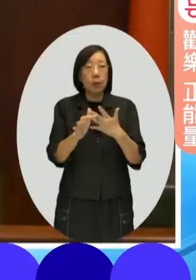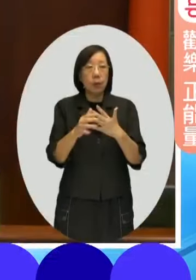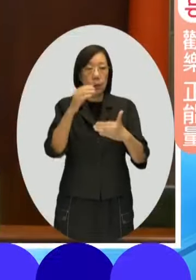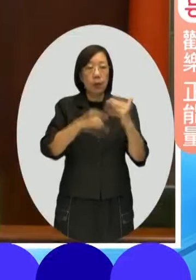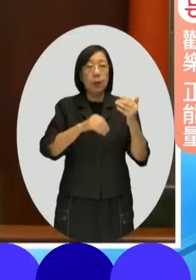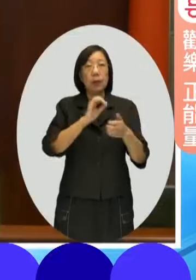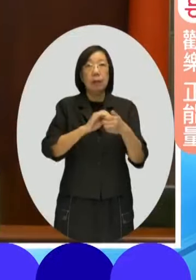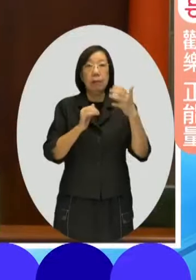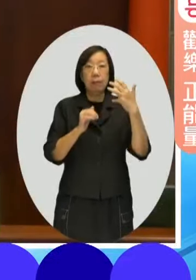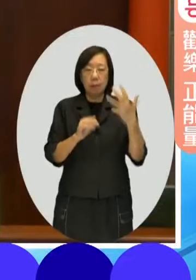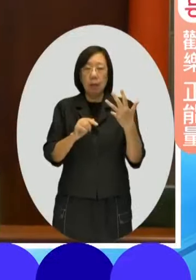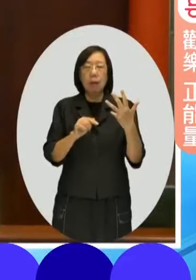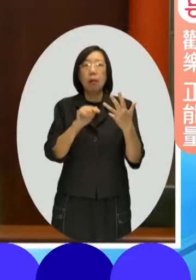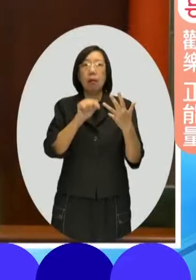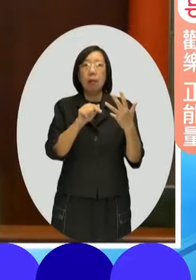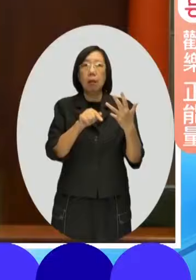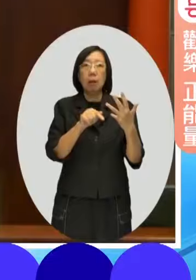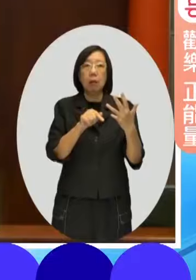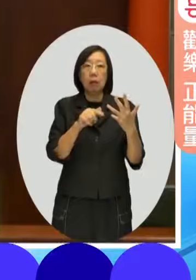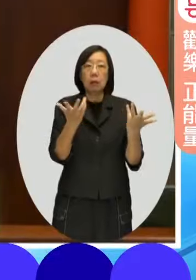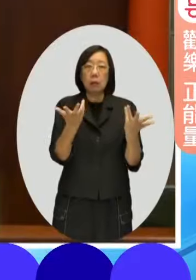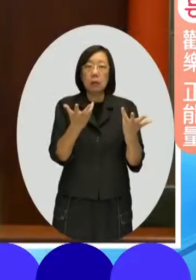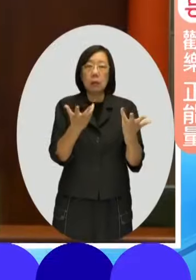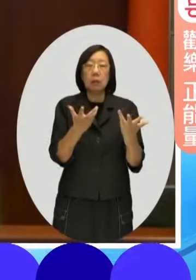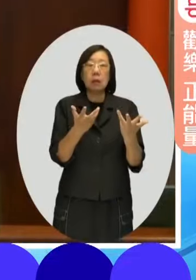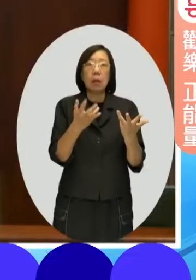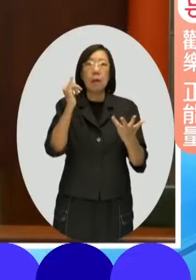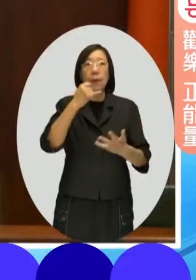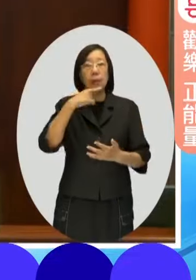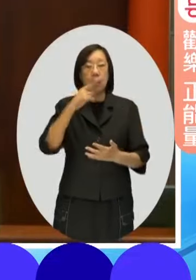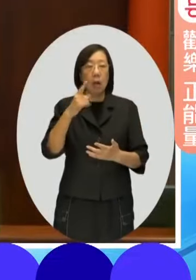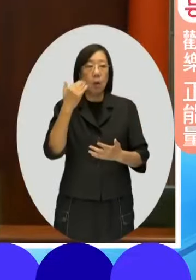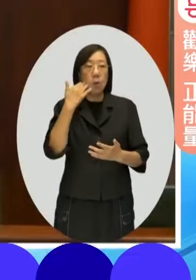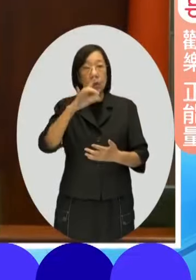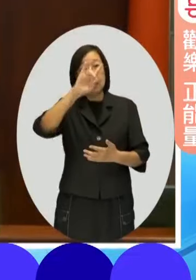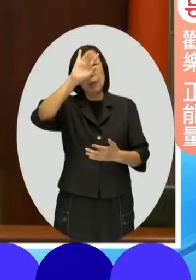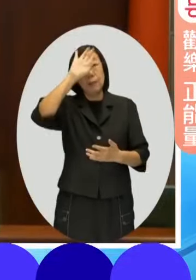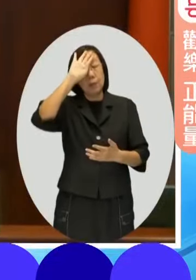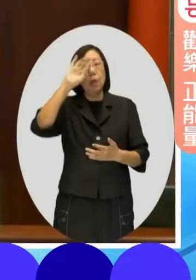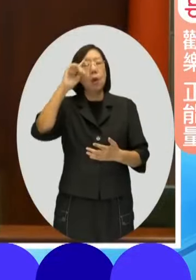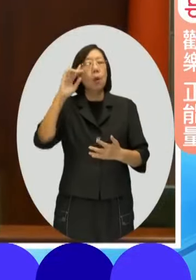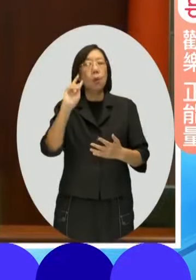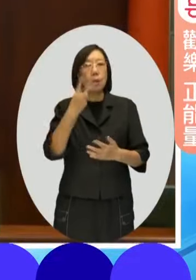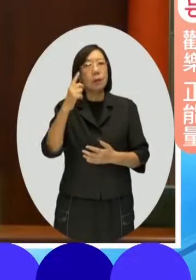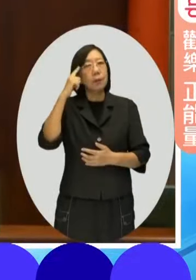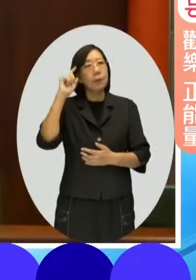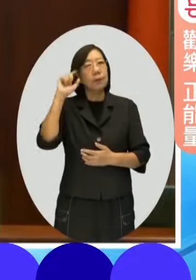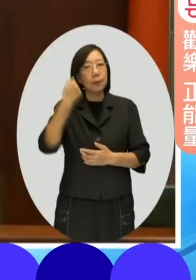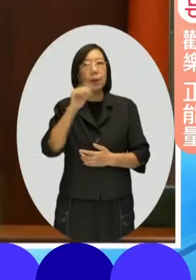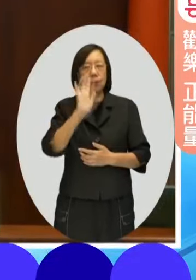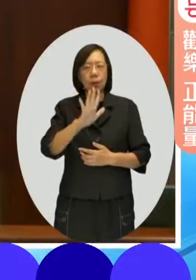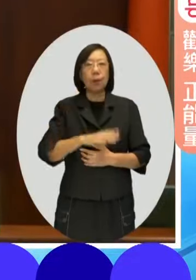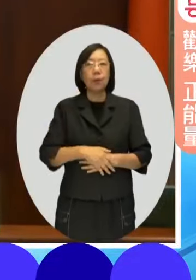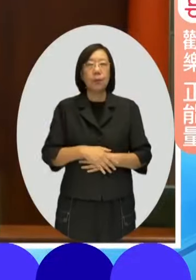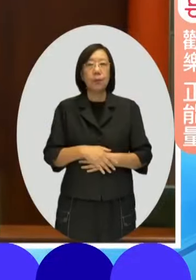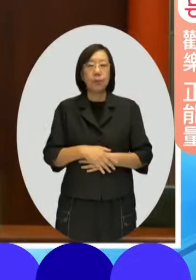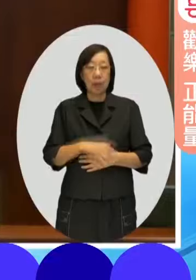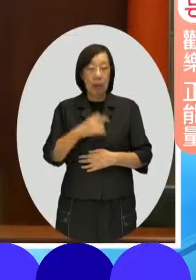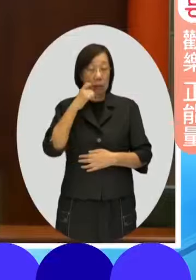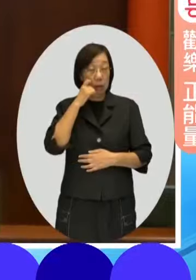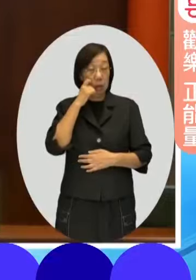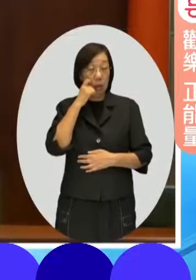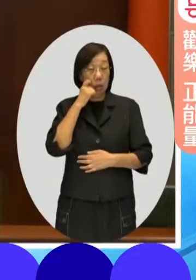单，就是首先呢，这个你杀人的时候，因为大法官说你不要有直接故意，所以如果你是拿刀好直接捅他啊，